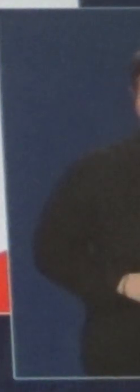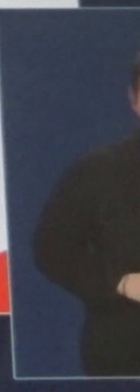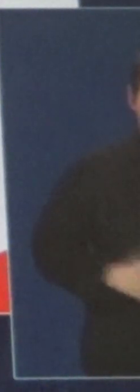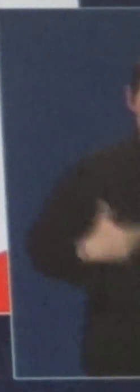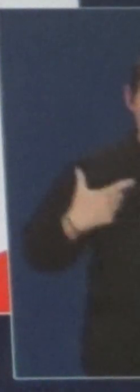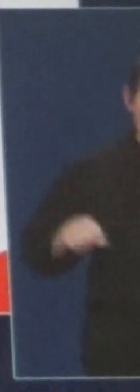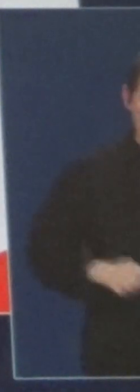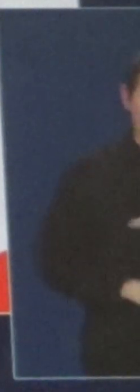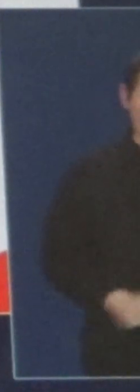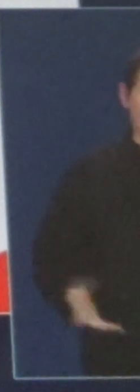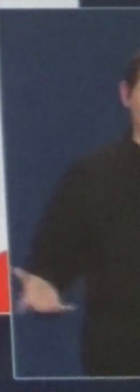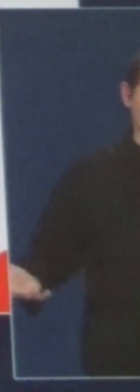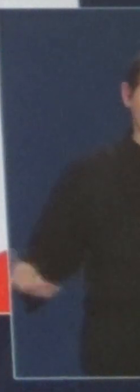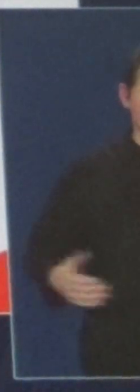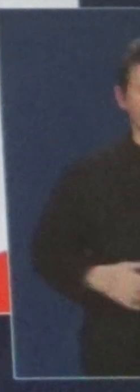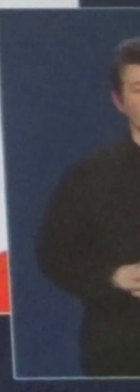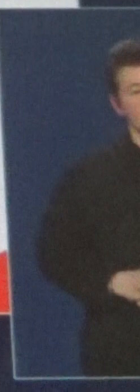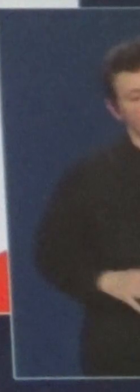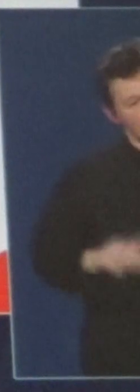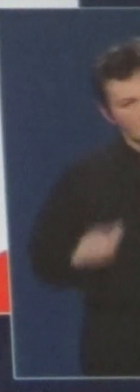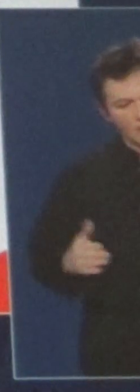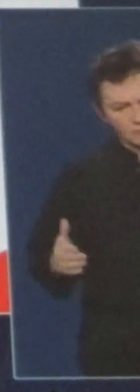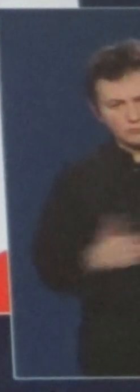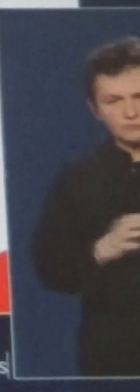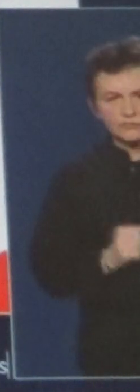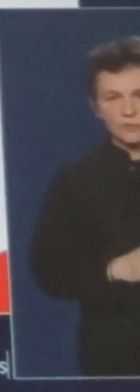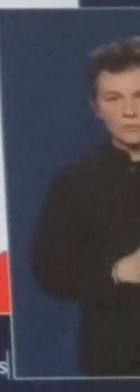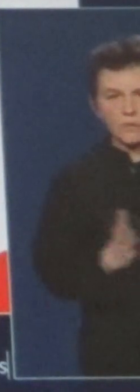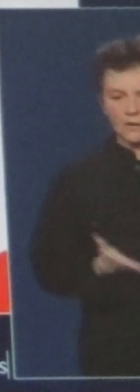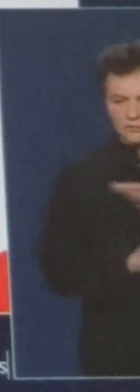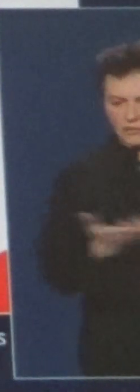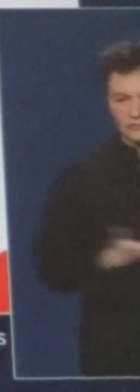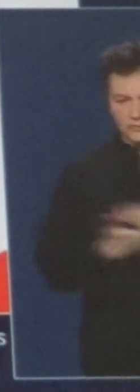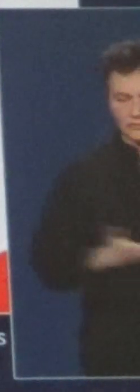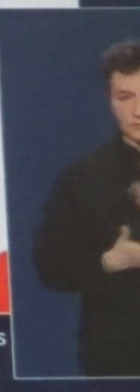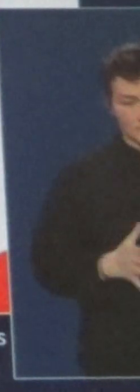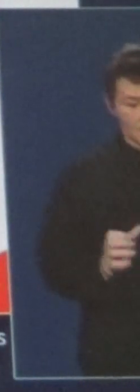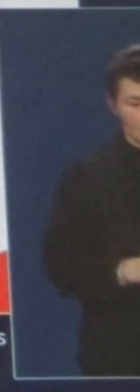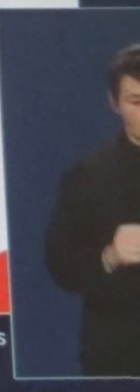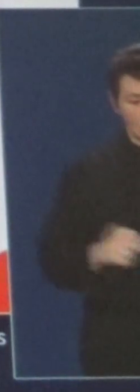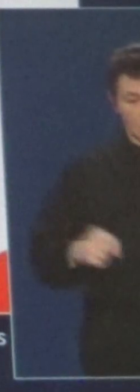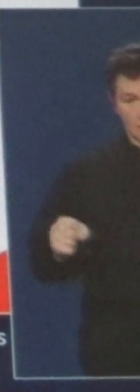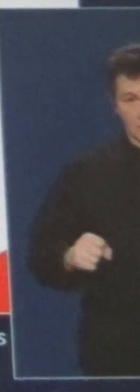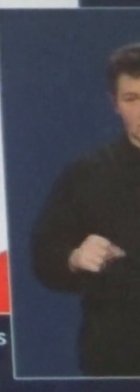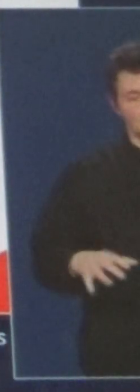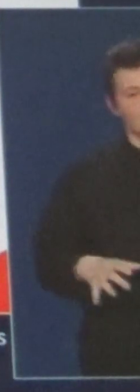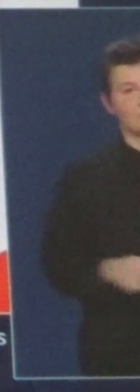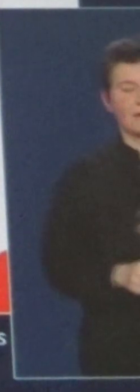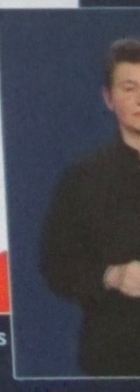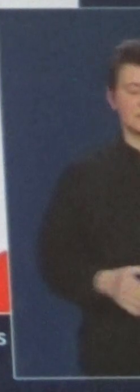Waterloo, normal que tu finisses par prendre l'eau. Tu n'es pas waterproof, ton bonne